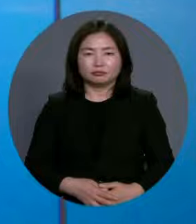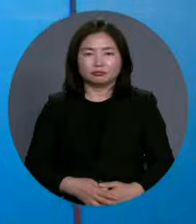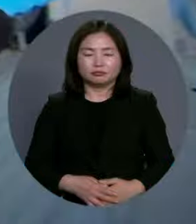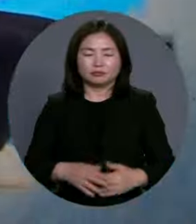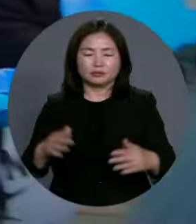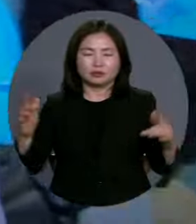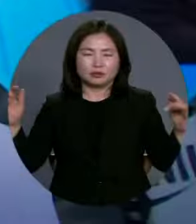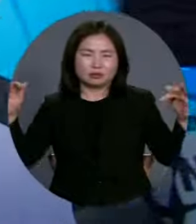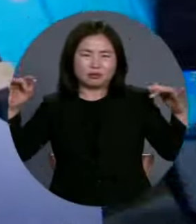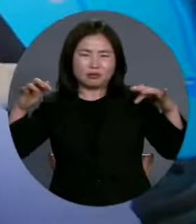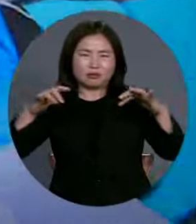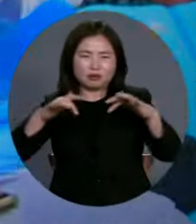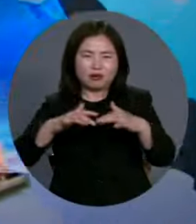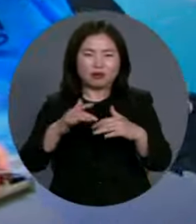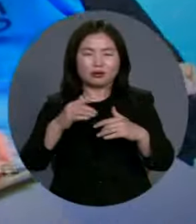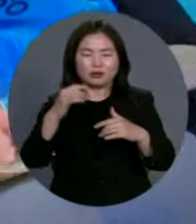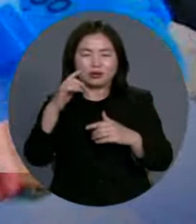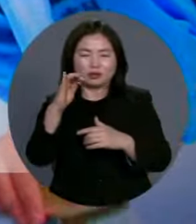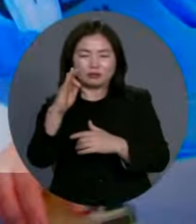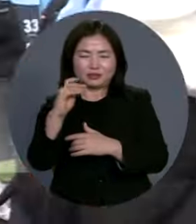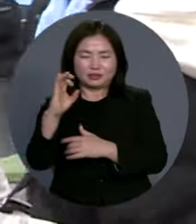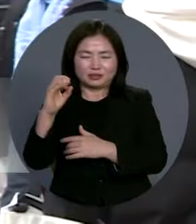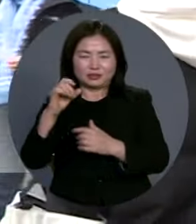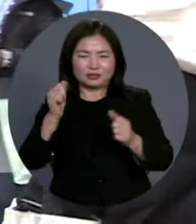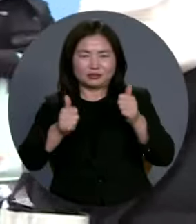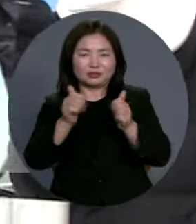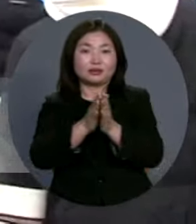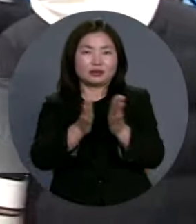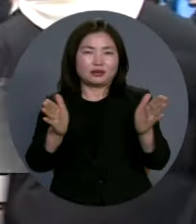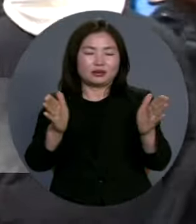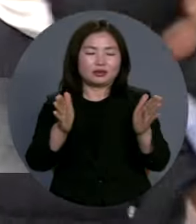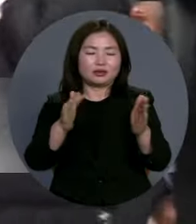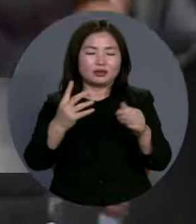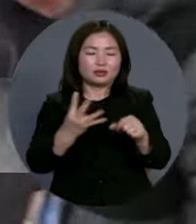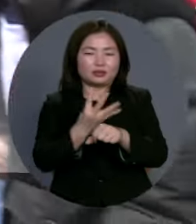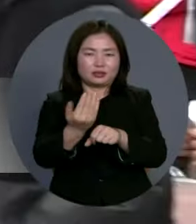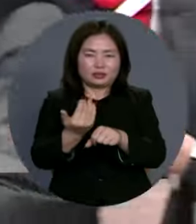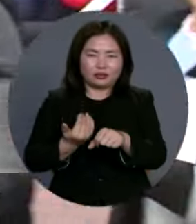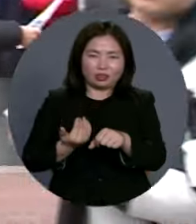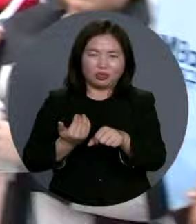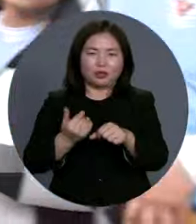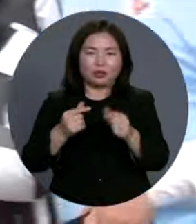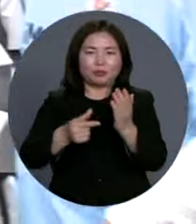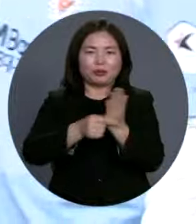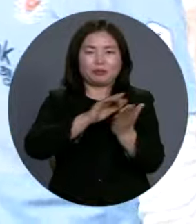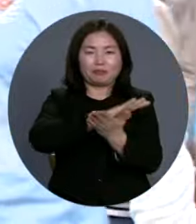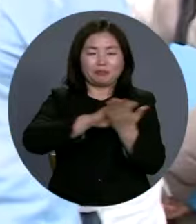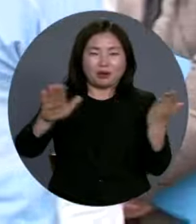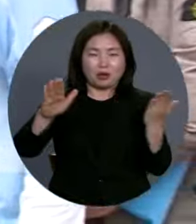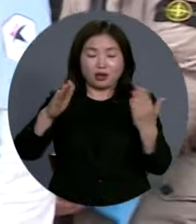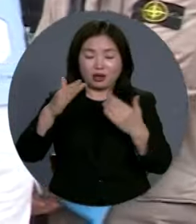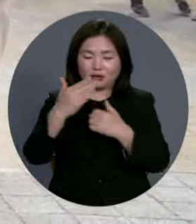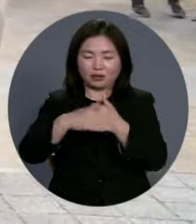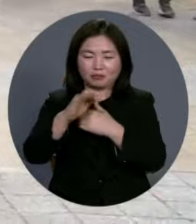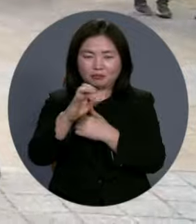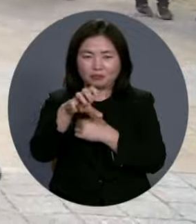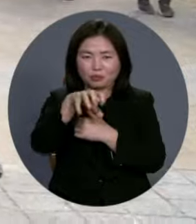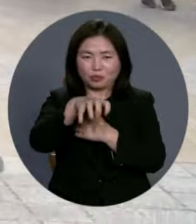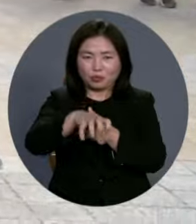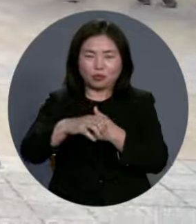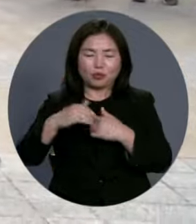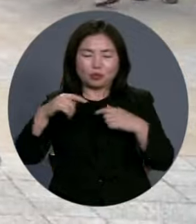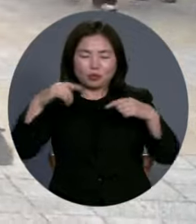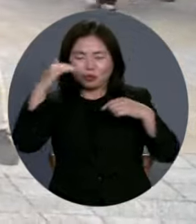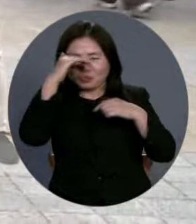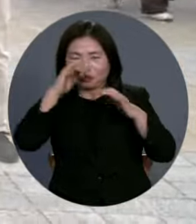뜨거운 열기와 함께 돌아온 2024 K리그. 경기 시작 4시간을 앞두고 매진을 기록한 DGB 대구은행파크는 홈팬들의